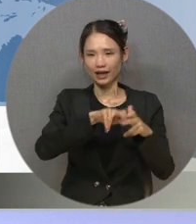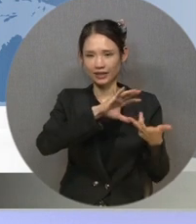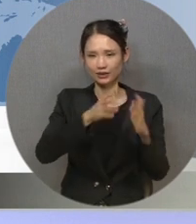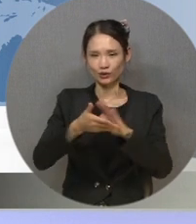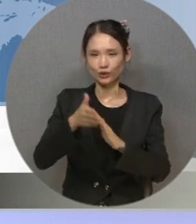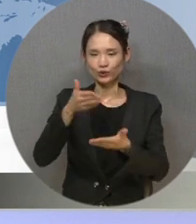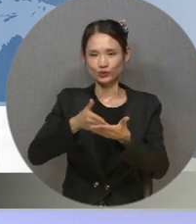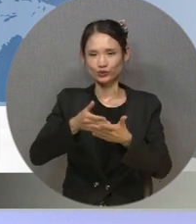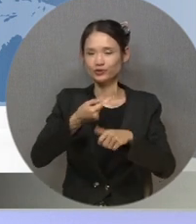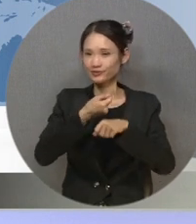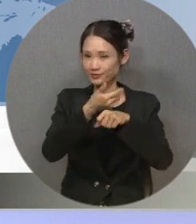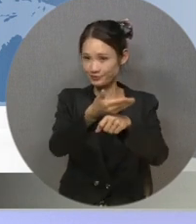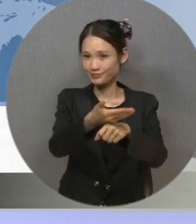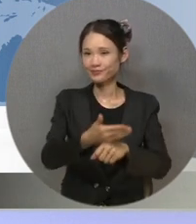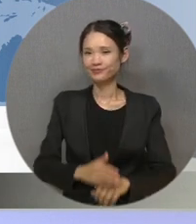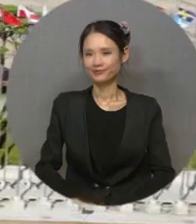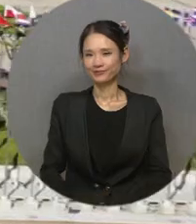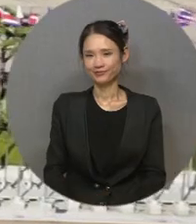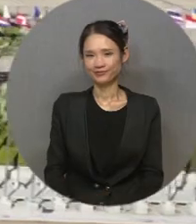기자가 전해드립니다.